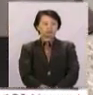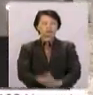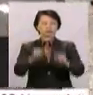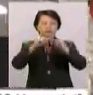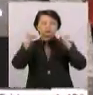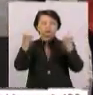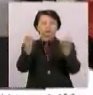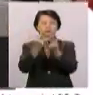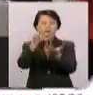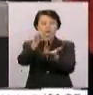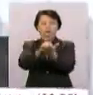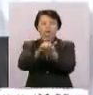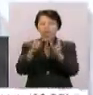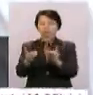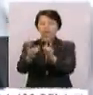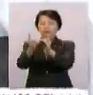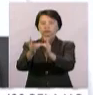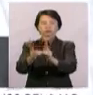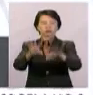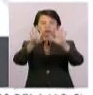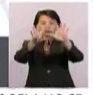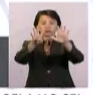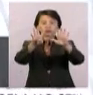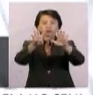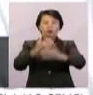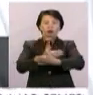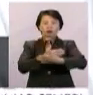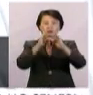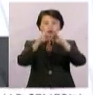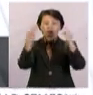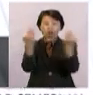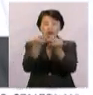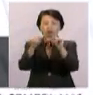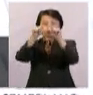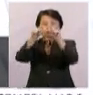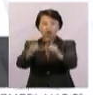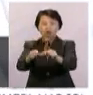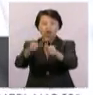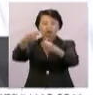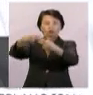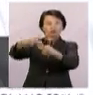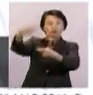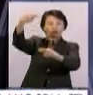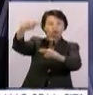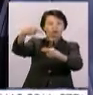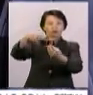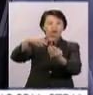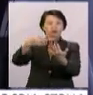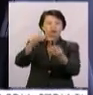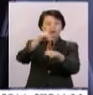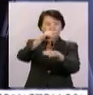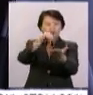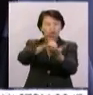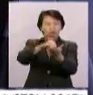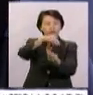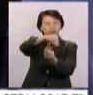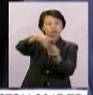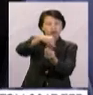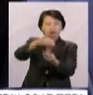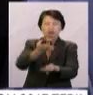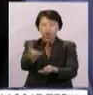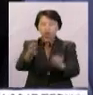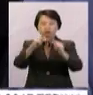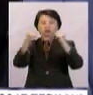Pasukan media dibawa bertemu 9 beranak ini yang sedang menetap di Hotel Zuar Al-Bait Mekah. Mereka merupakan